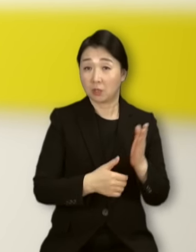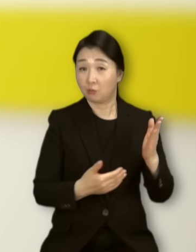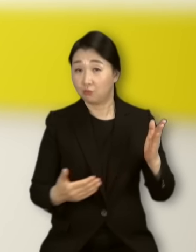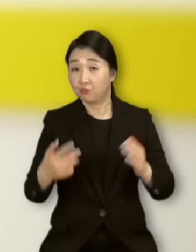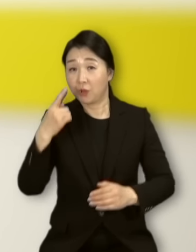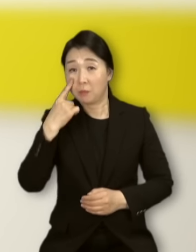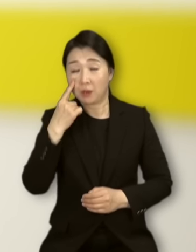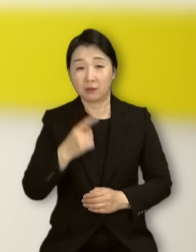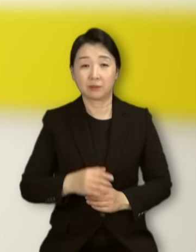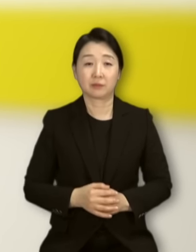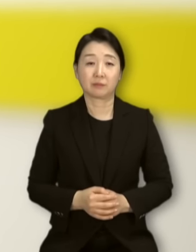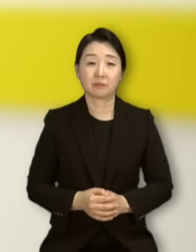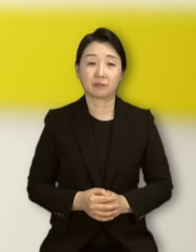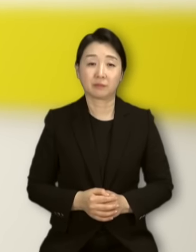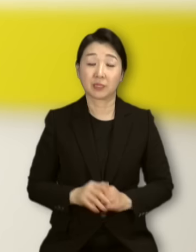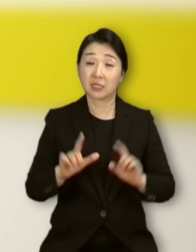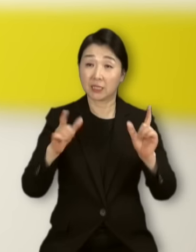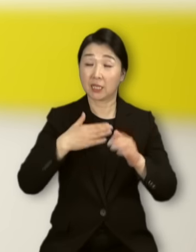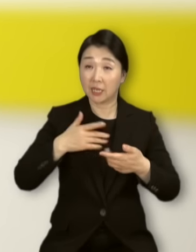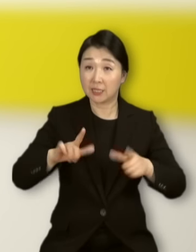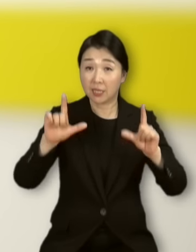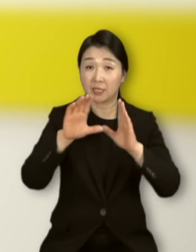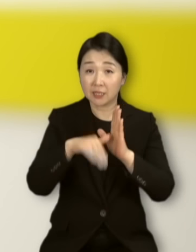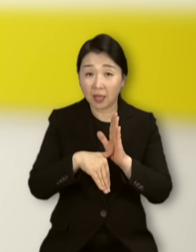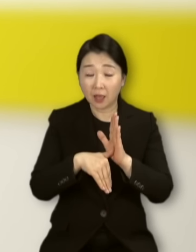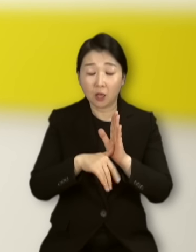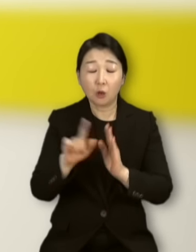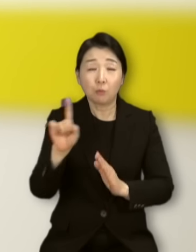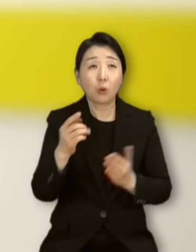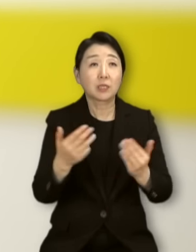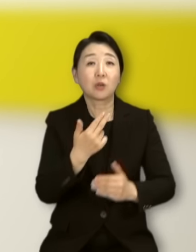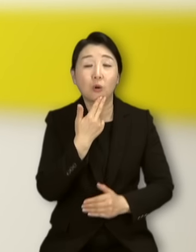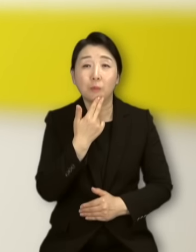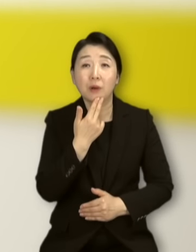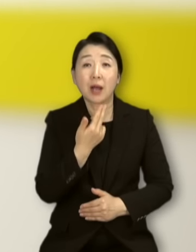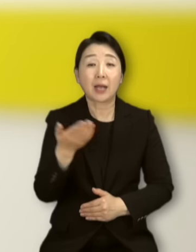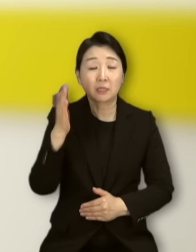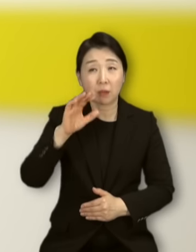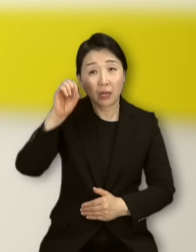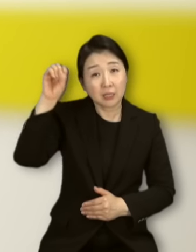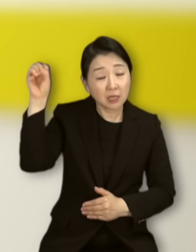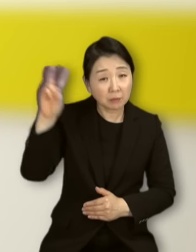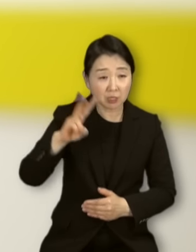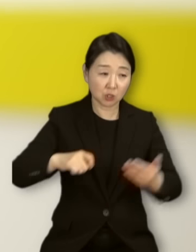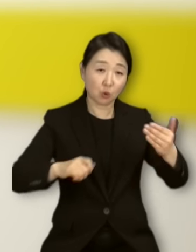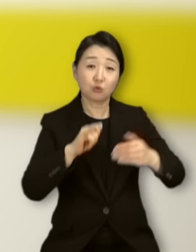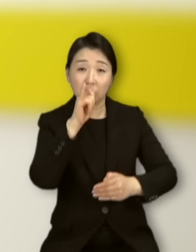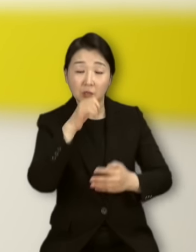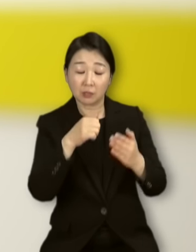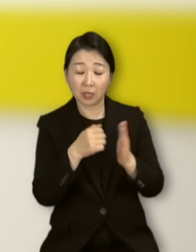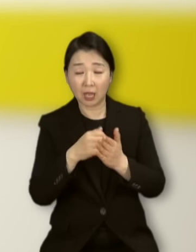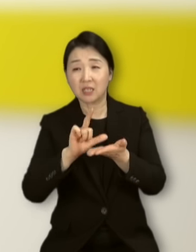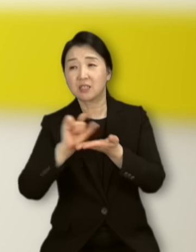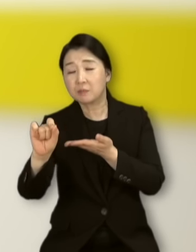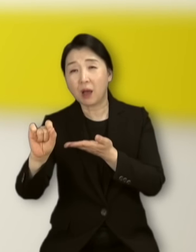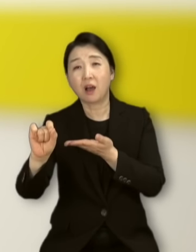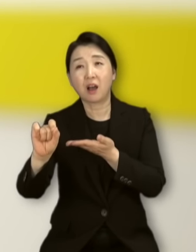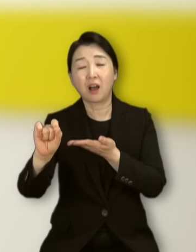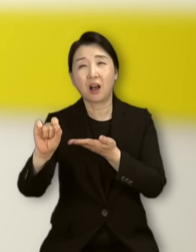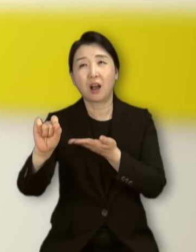났는데 하 어 그날 제 생일날 아무 일이 없었는데 갑자기 연주가 잡혀서 제가 지방 연주로 가게